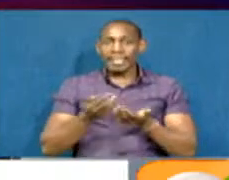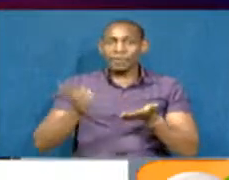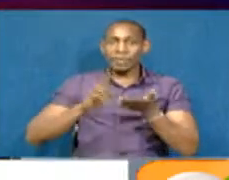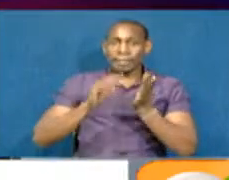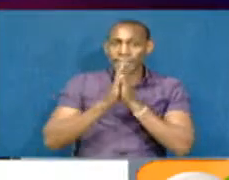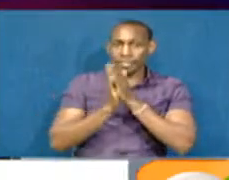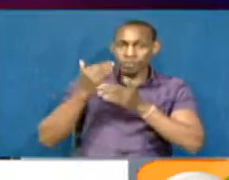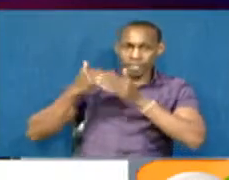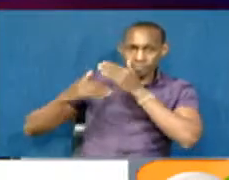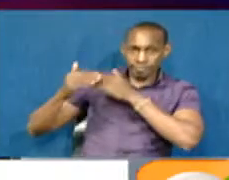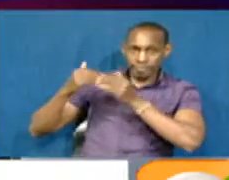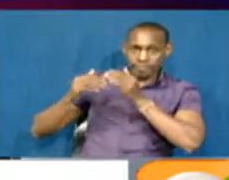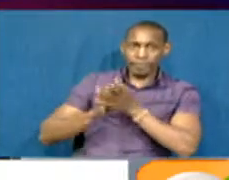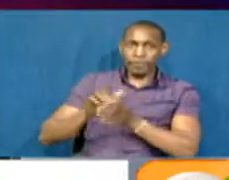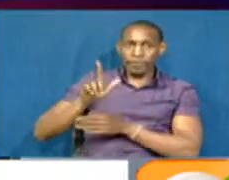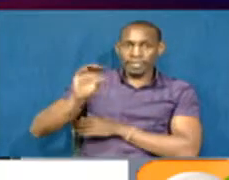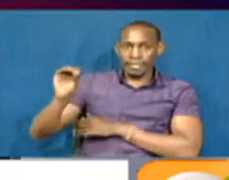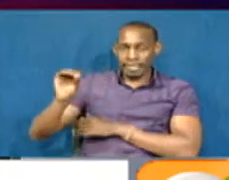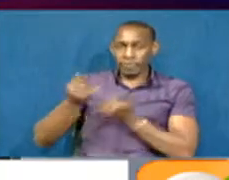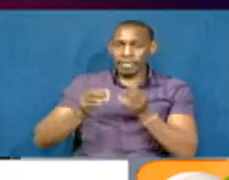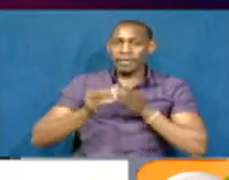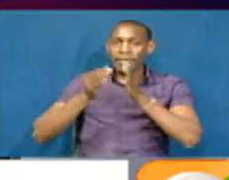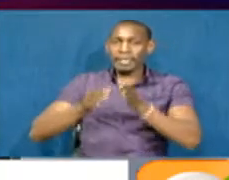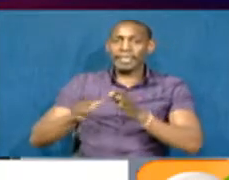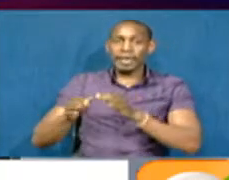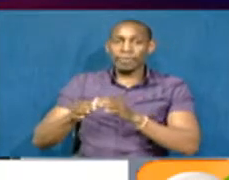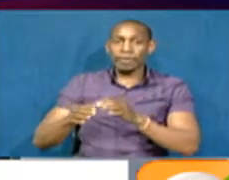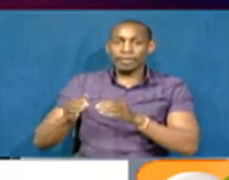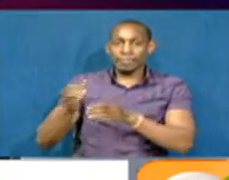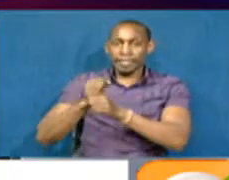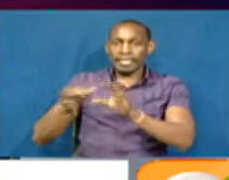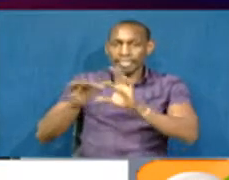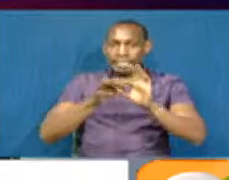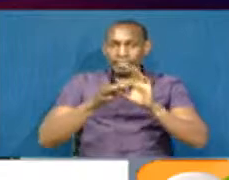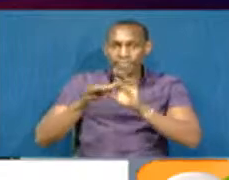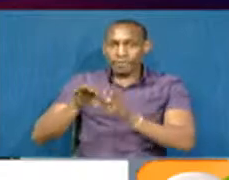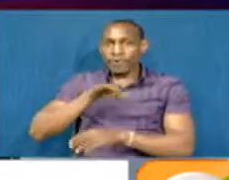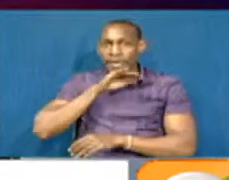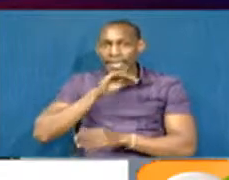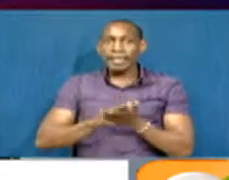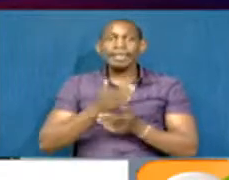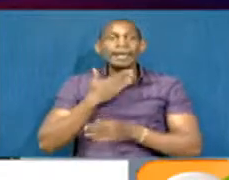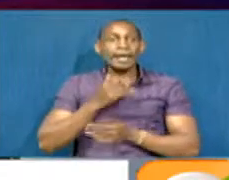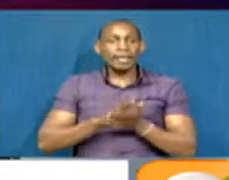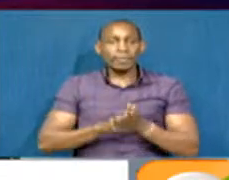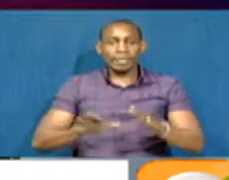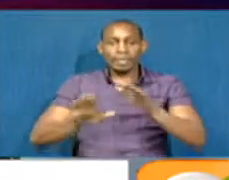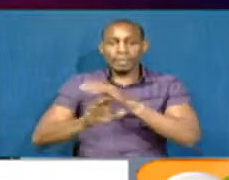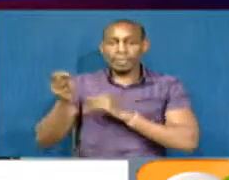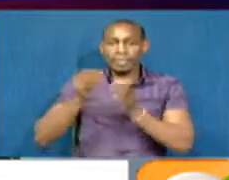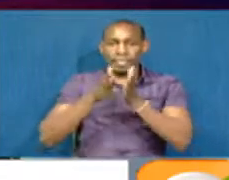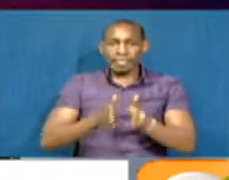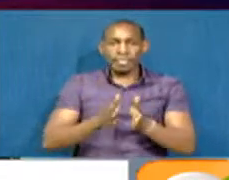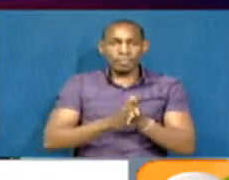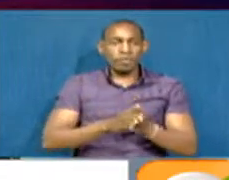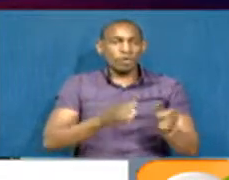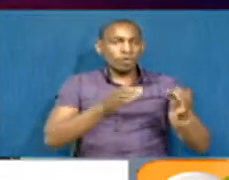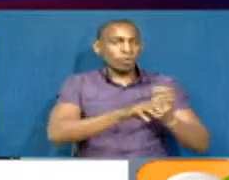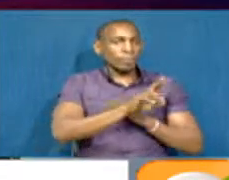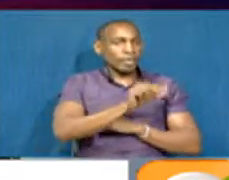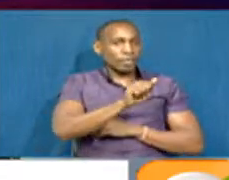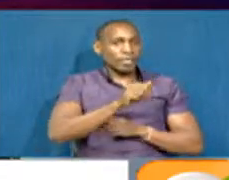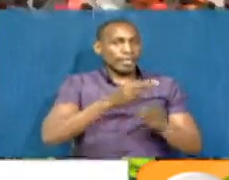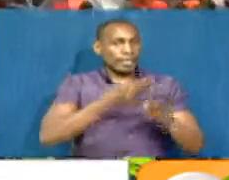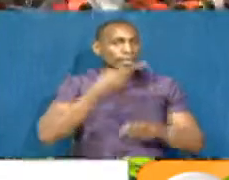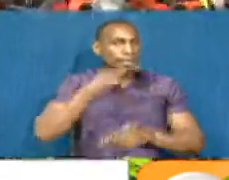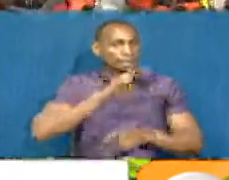Turejelee sasa ile taarifa ya Stephen Leto ambapo kinara wa muungano wa Azimio la Umoja Raila Odinga amemtaka mgombea mwenza wa chama cha UDA Rigathi